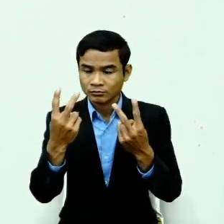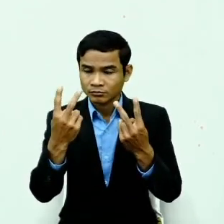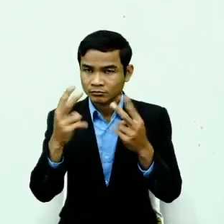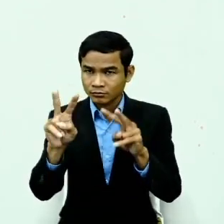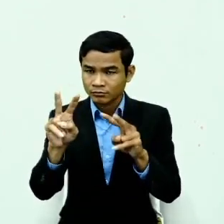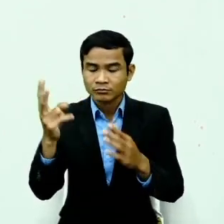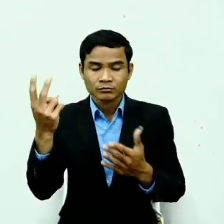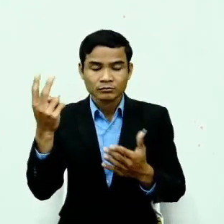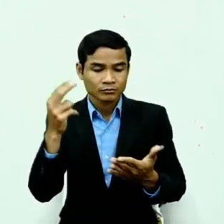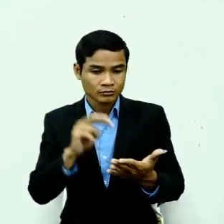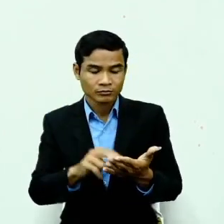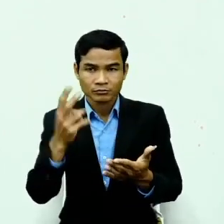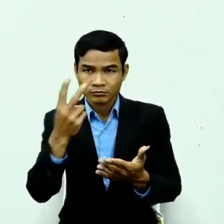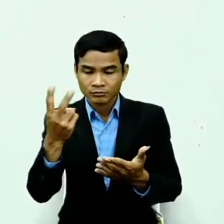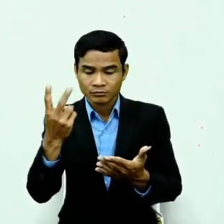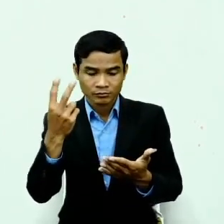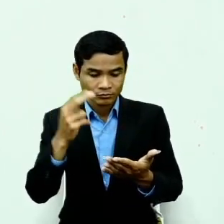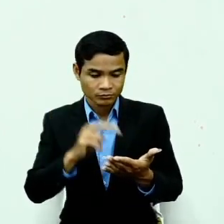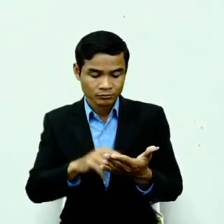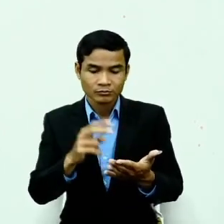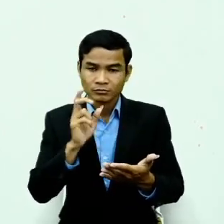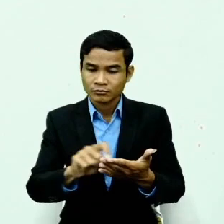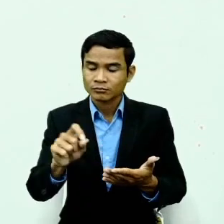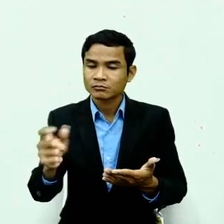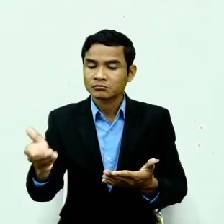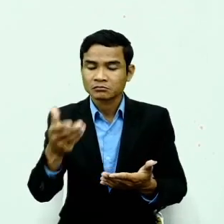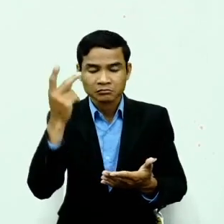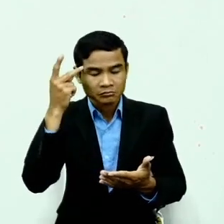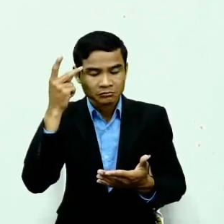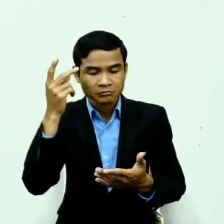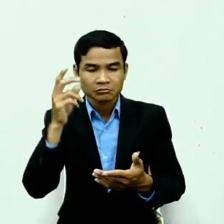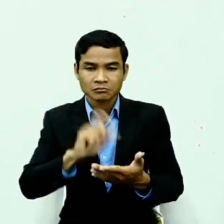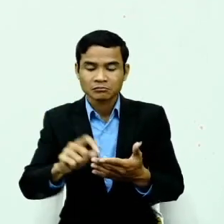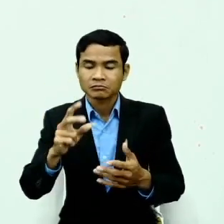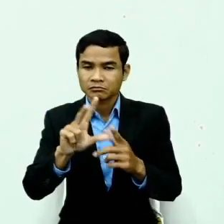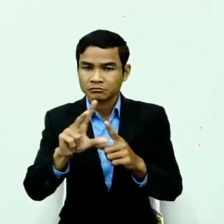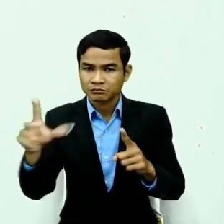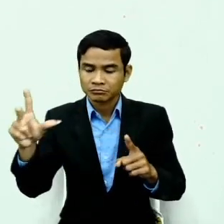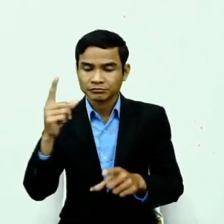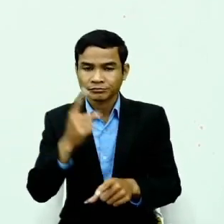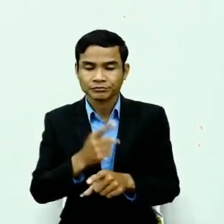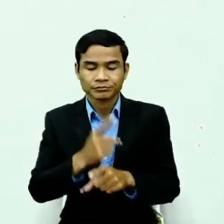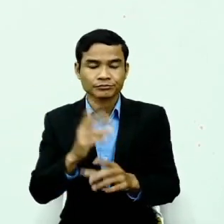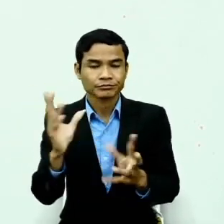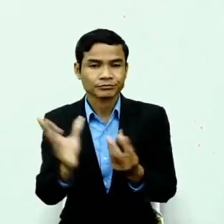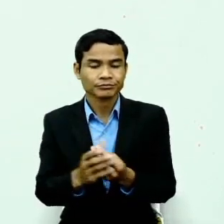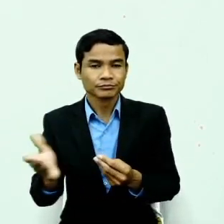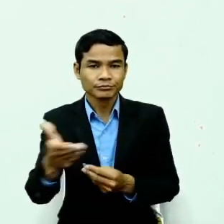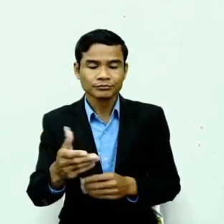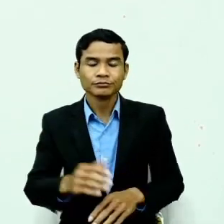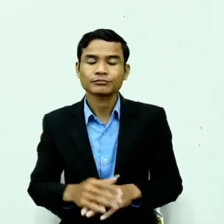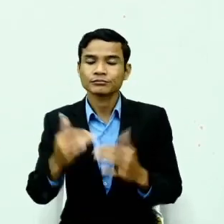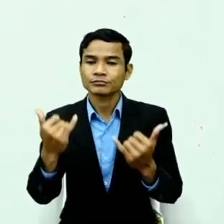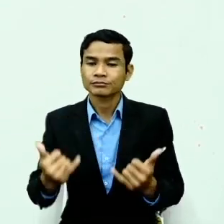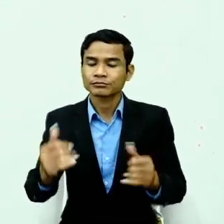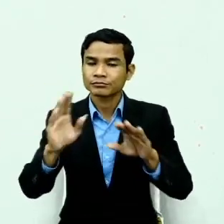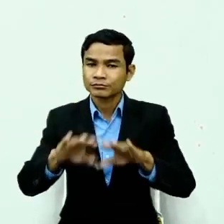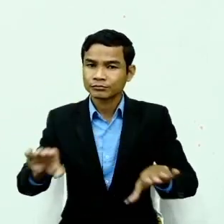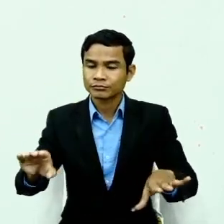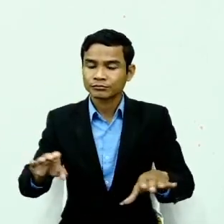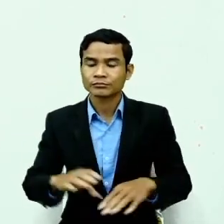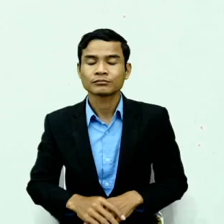chà nè rô sẵn khâm thá con thằng ạc nhé chà sao xây clear bàn trai cực cực nhé chà rồi chân này